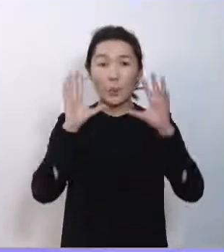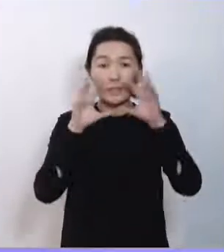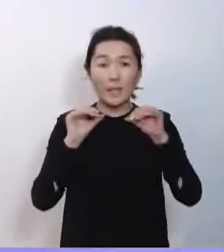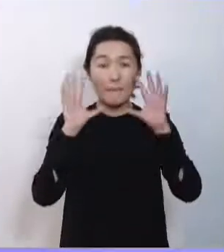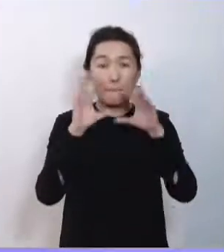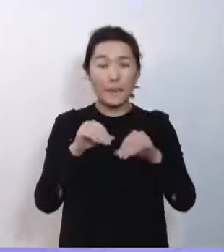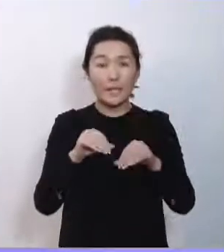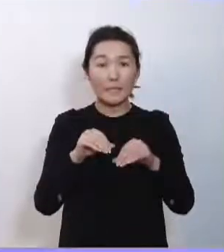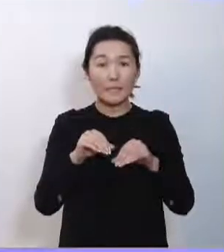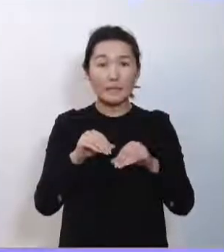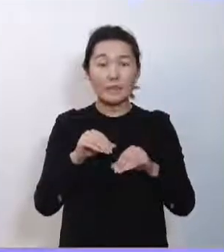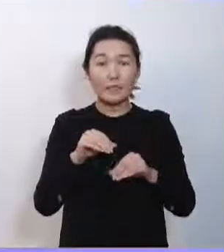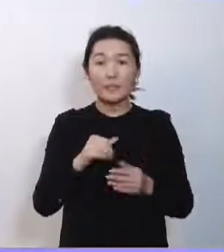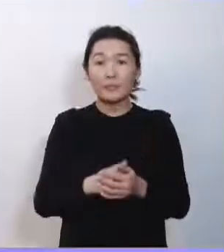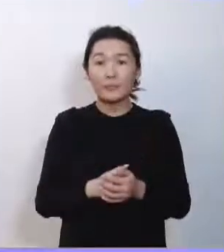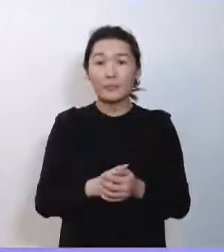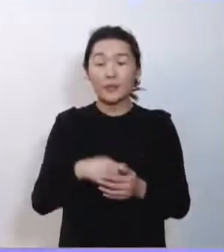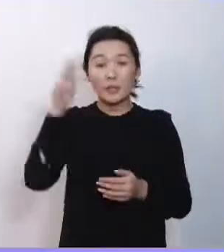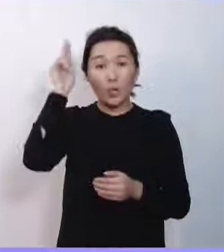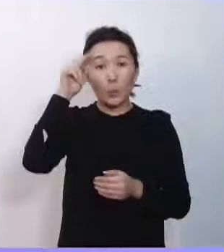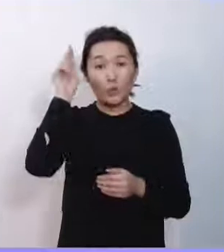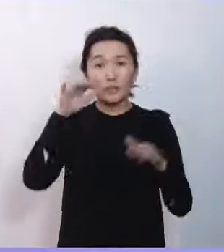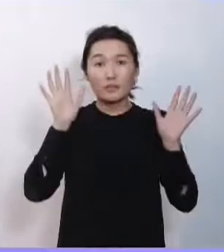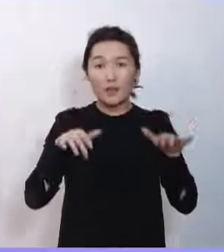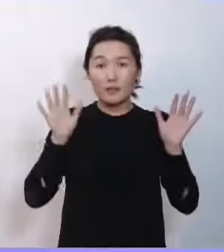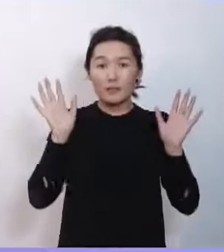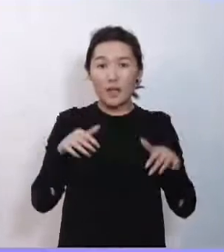собаки, пустолайки, научились летать?